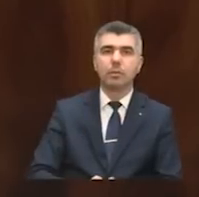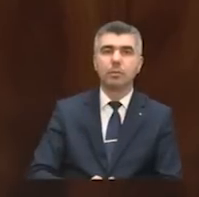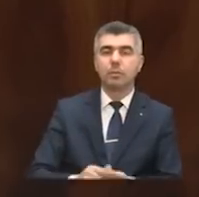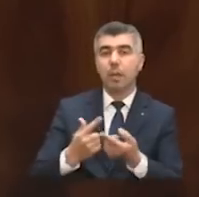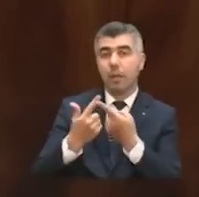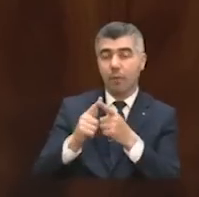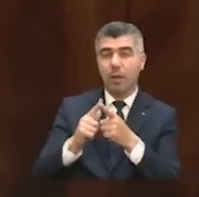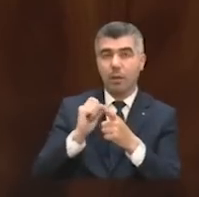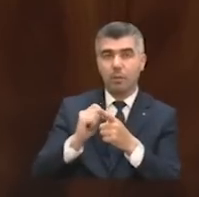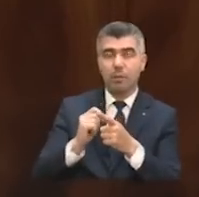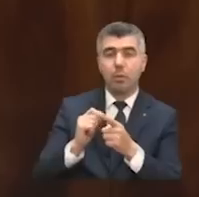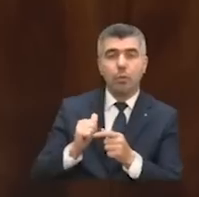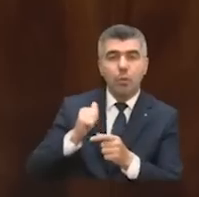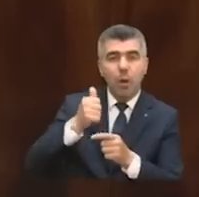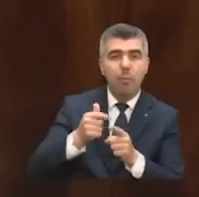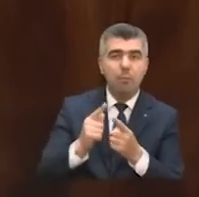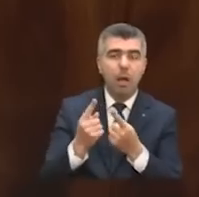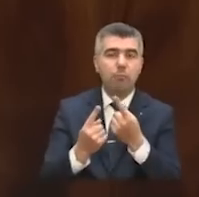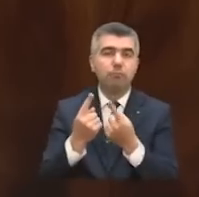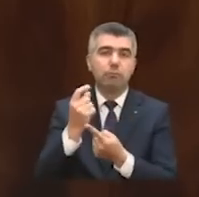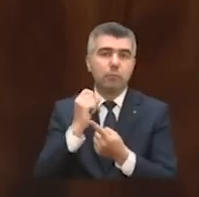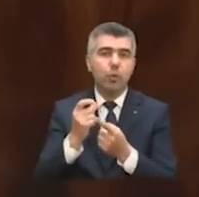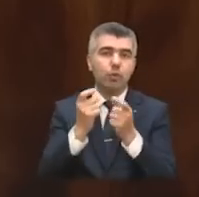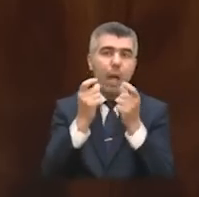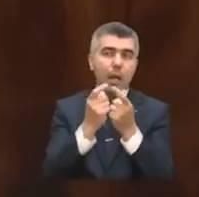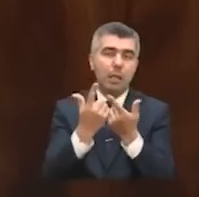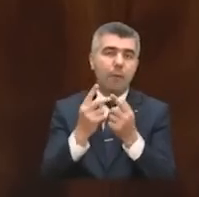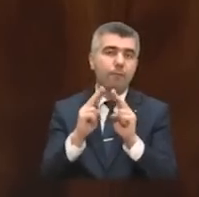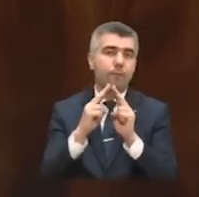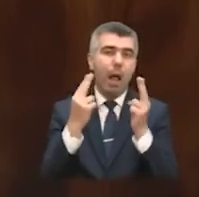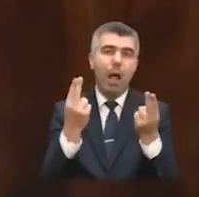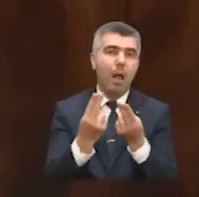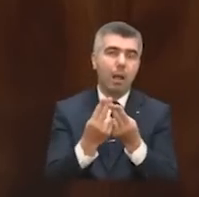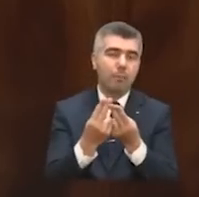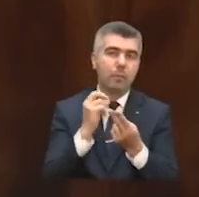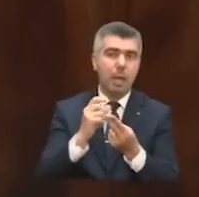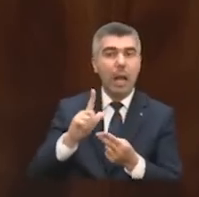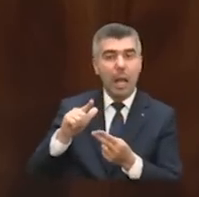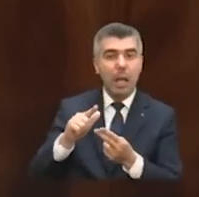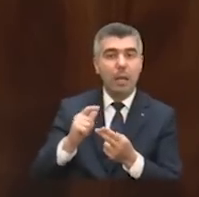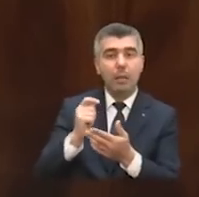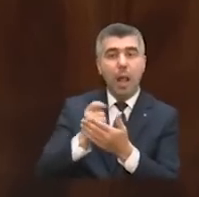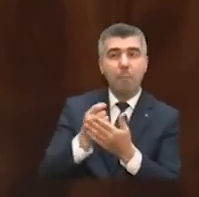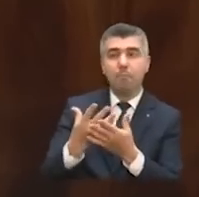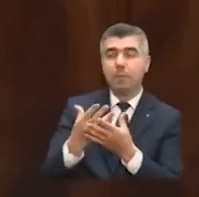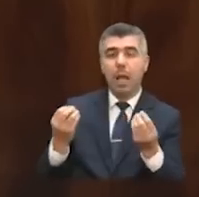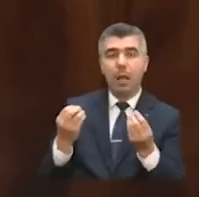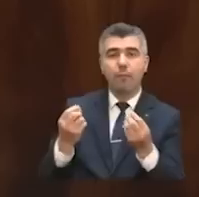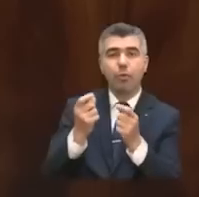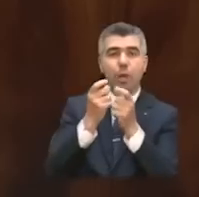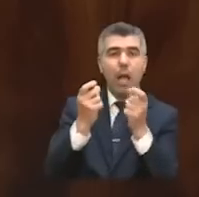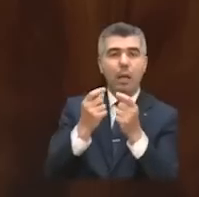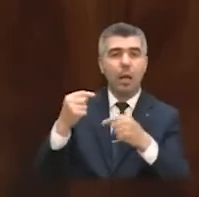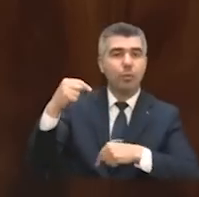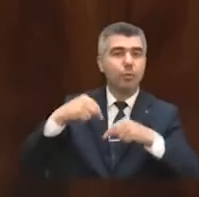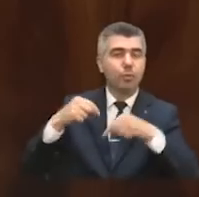لانك ولا غدا غادي يجيك كاب جيميني ولا غدا غادي يجيك اوراكل. كاين هاد الطلبات اليوم، كيفاش كيجيو هاد الطلبات؟